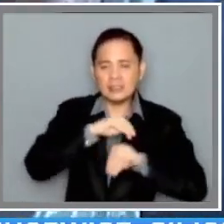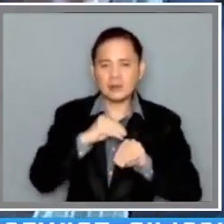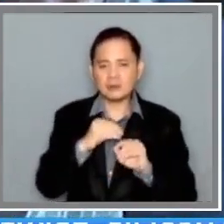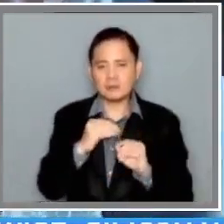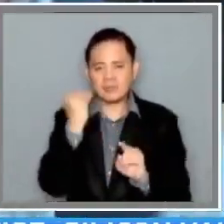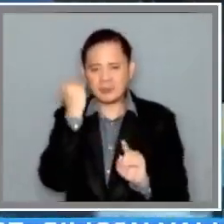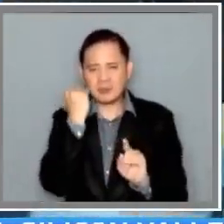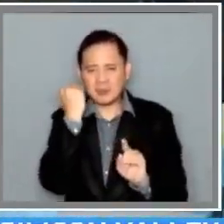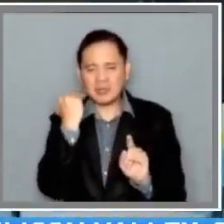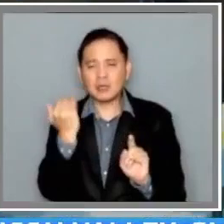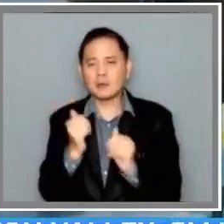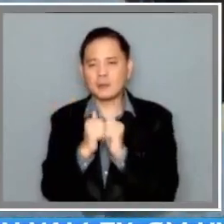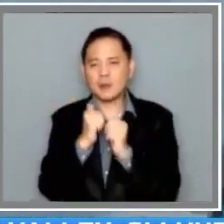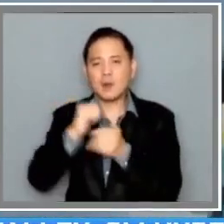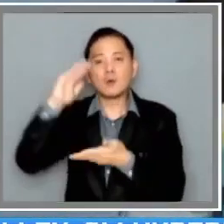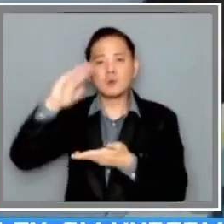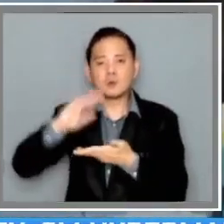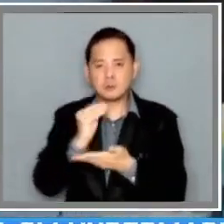na lang siguro.